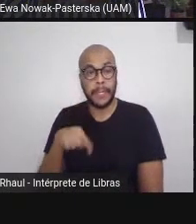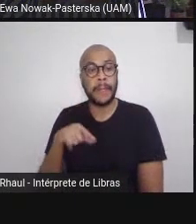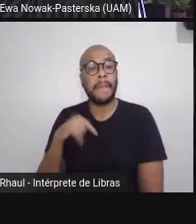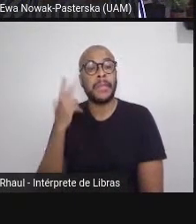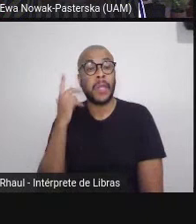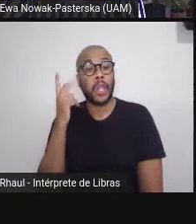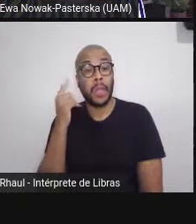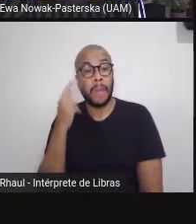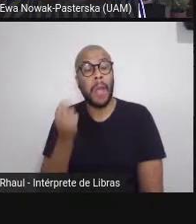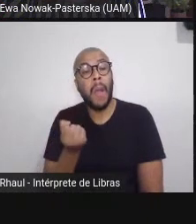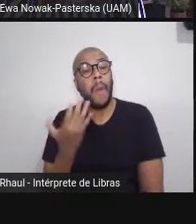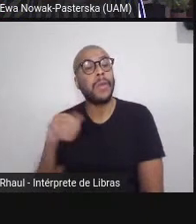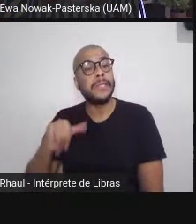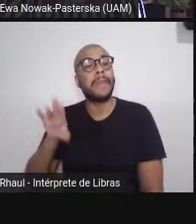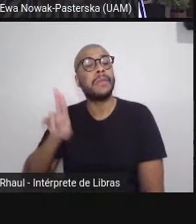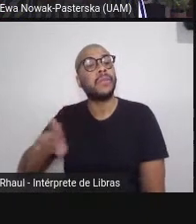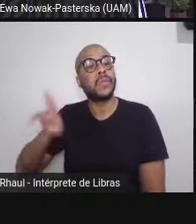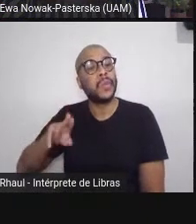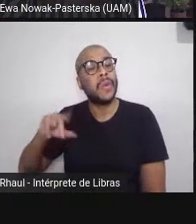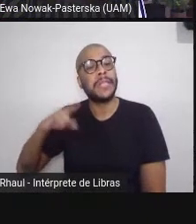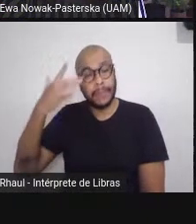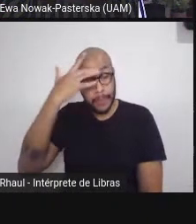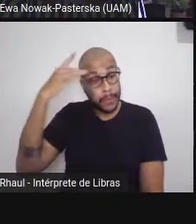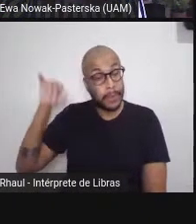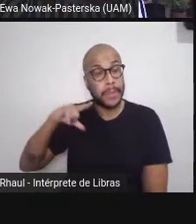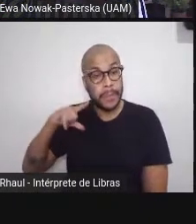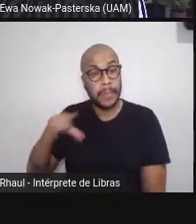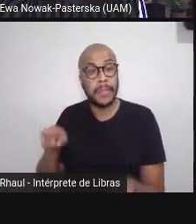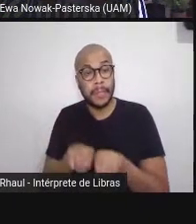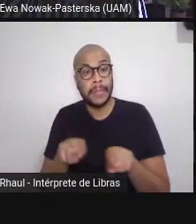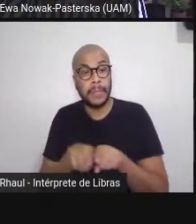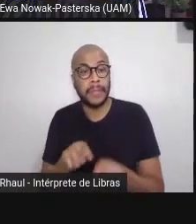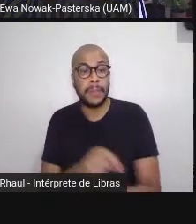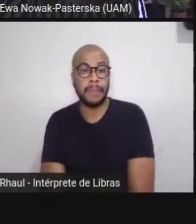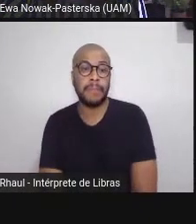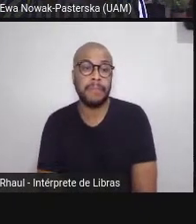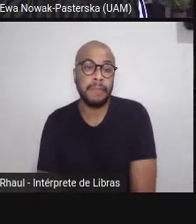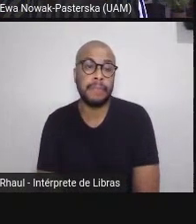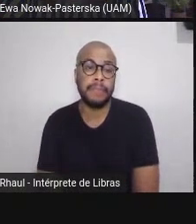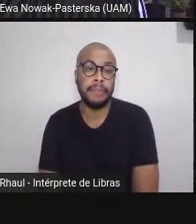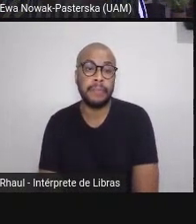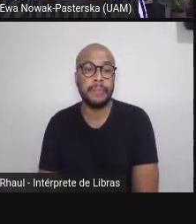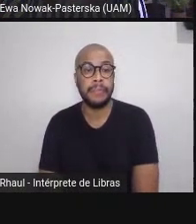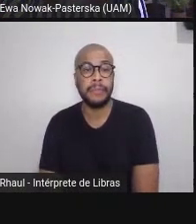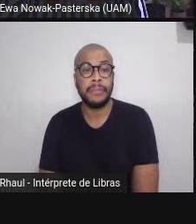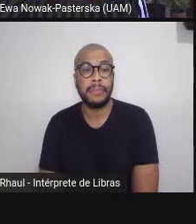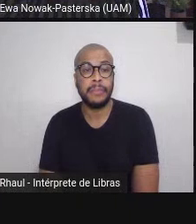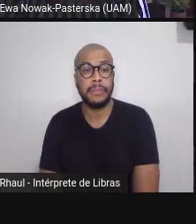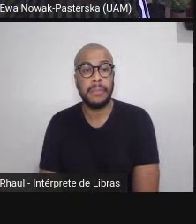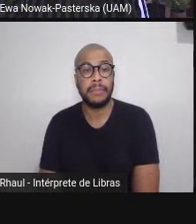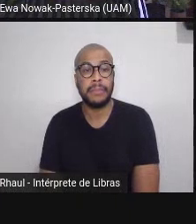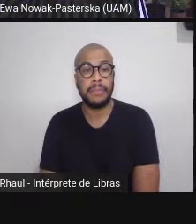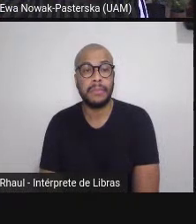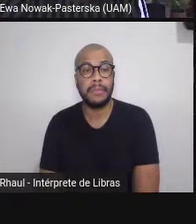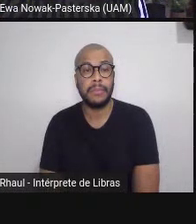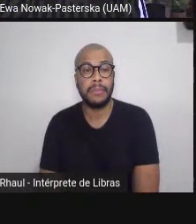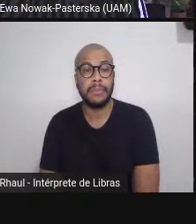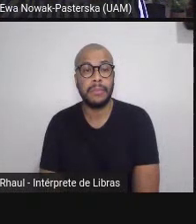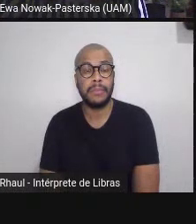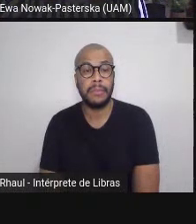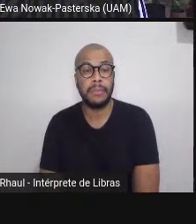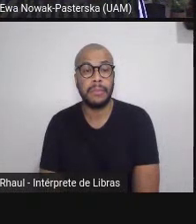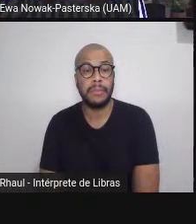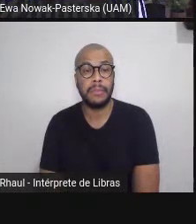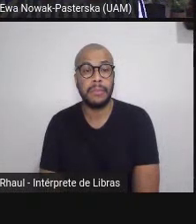frequente. One são w kolejności te nazwiska od najbardziej Od najbardziej popularnego, a coraz mniej